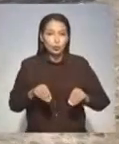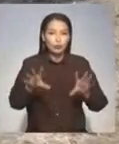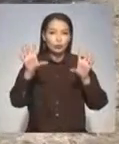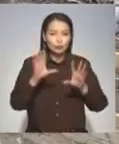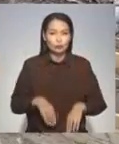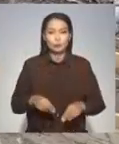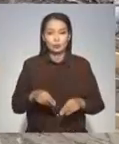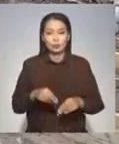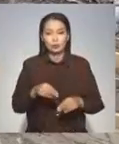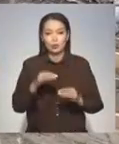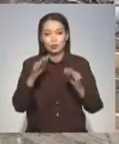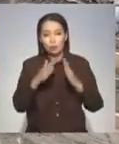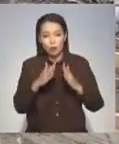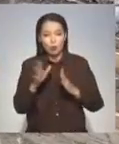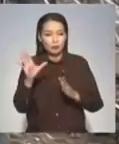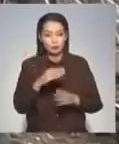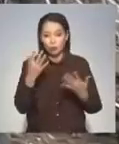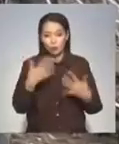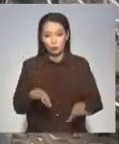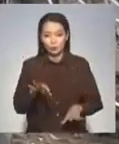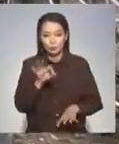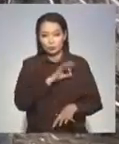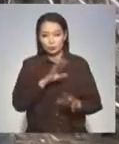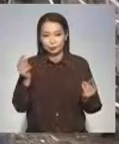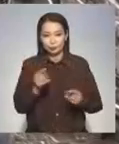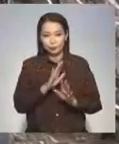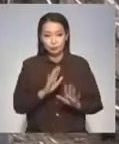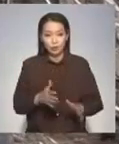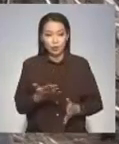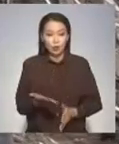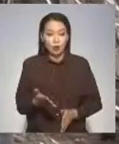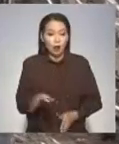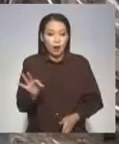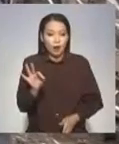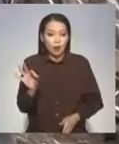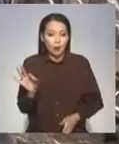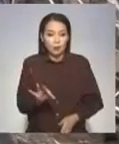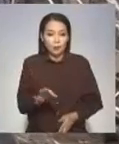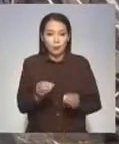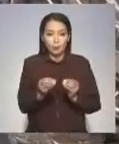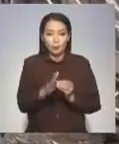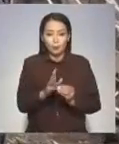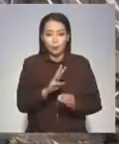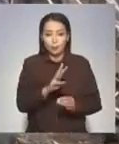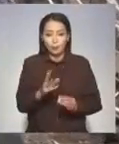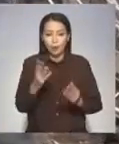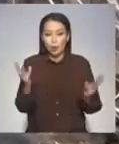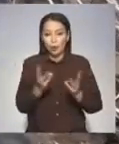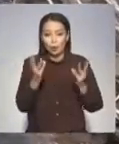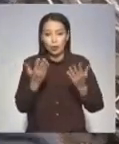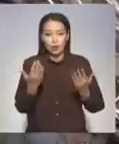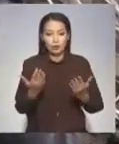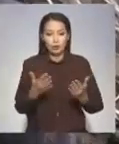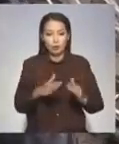жайлары жарамсыз болып қалды. Ну, буквально минут 15-2 и все. Өрт айналдырған 15 минуттың